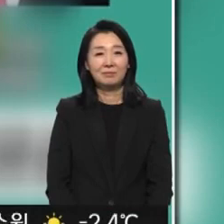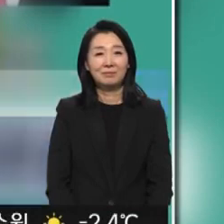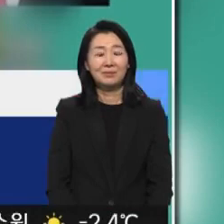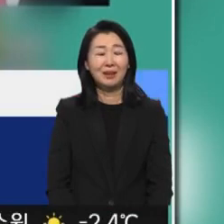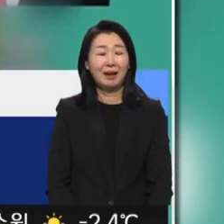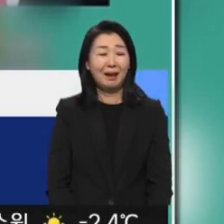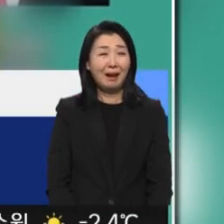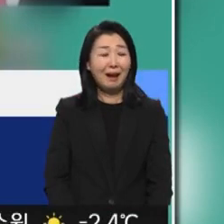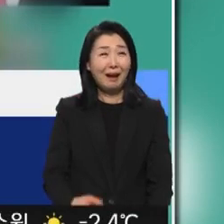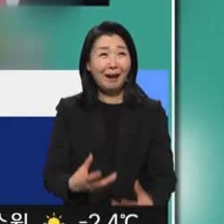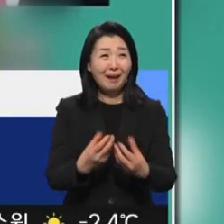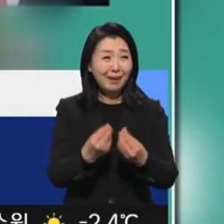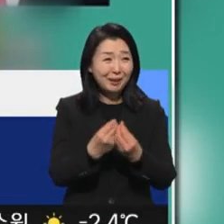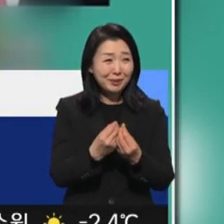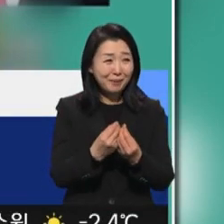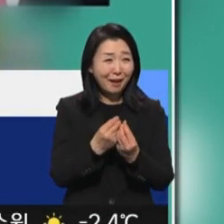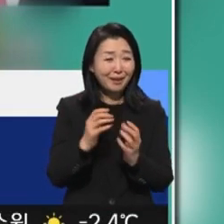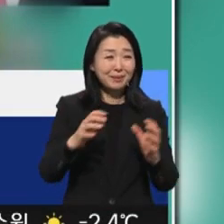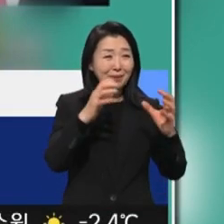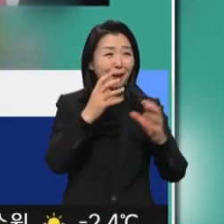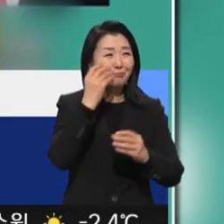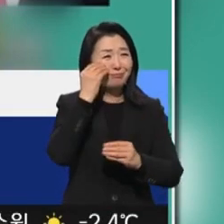김치를 담그려면 숙성이 돼야죠. 알겠습니까?